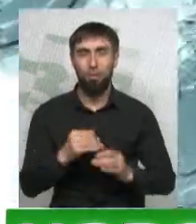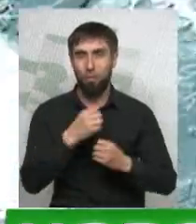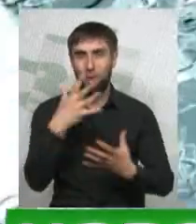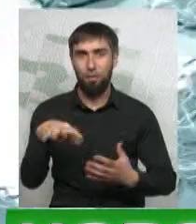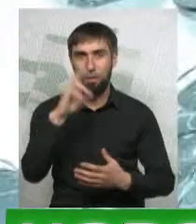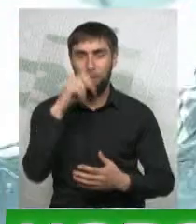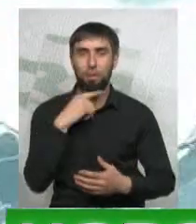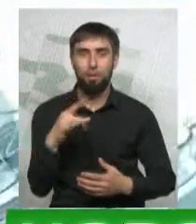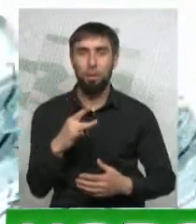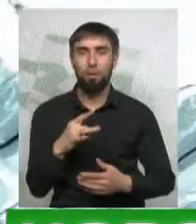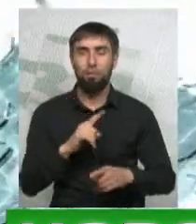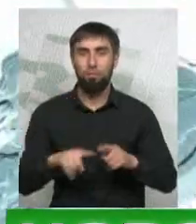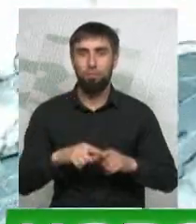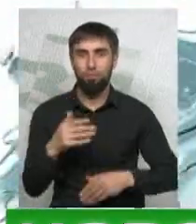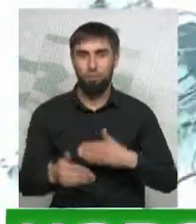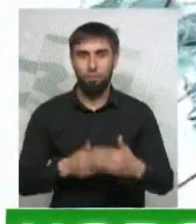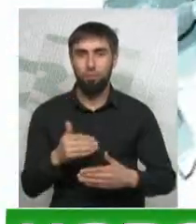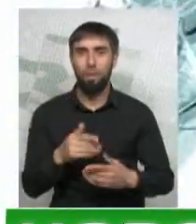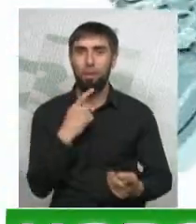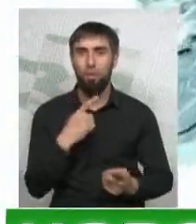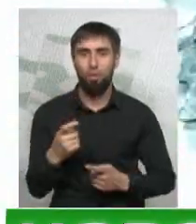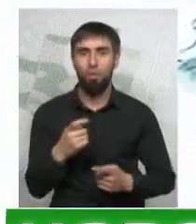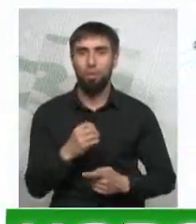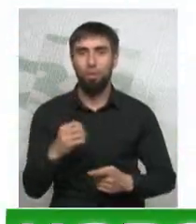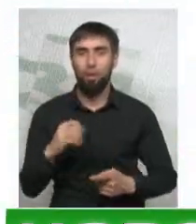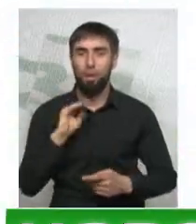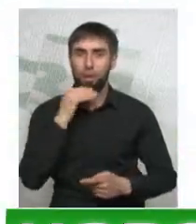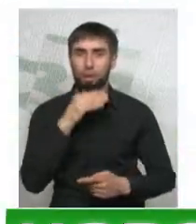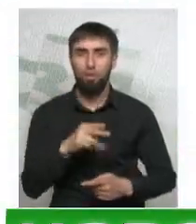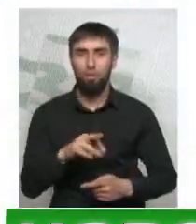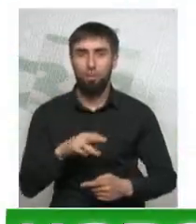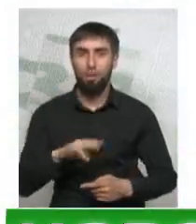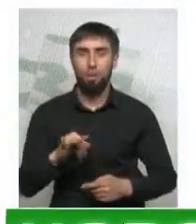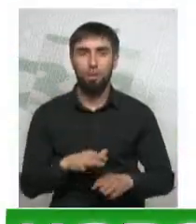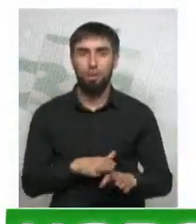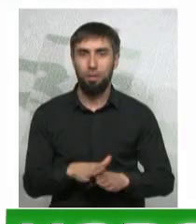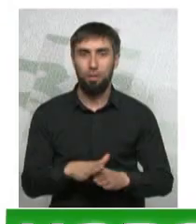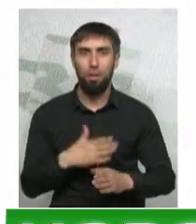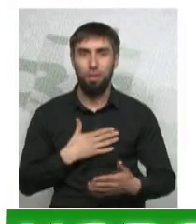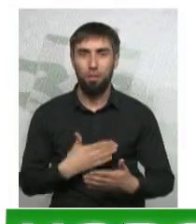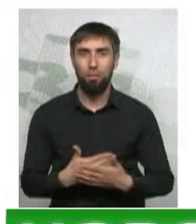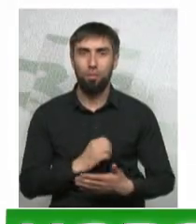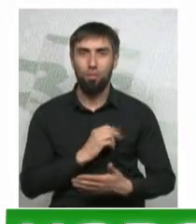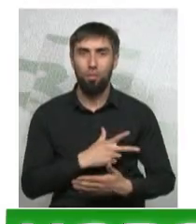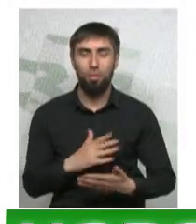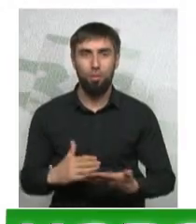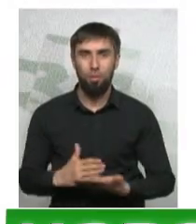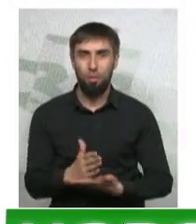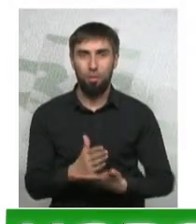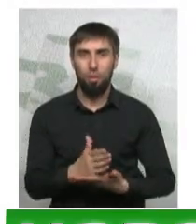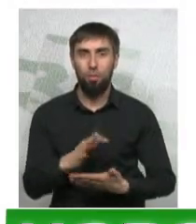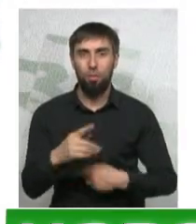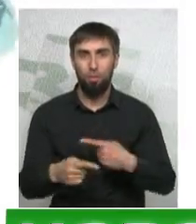республика динамично развивается укрепляется её экономический потенциал реализуется активная социальная политика